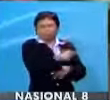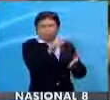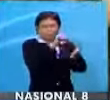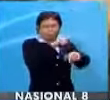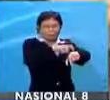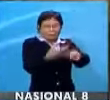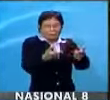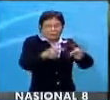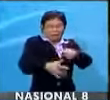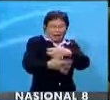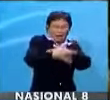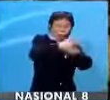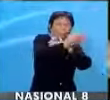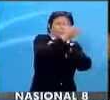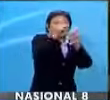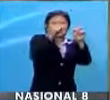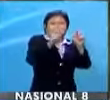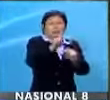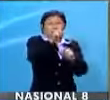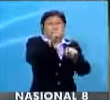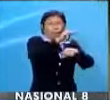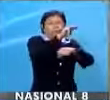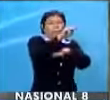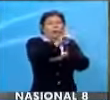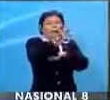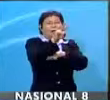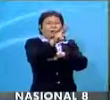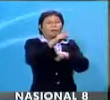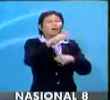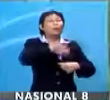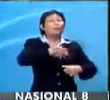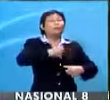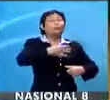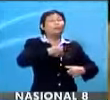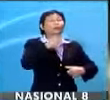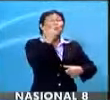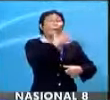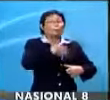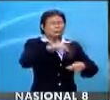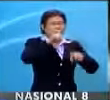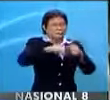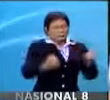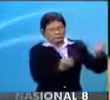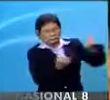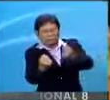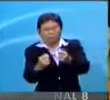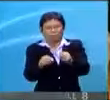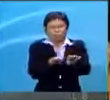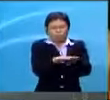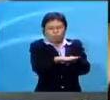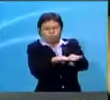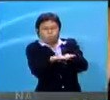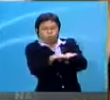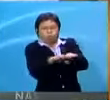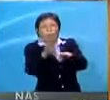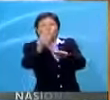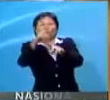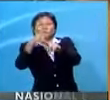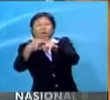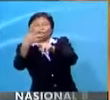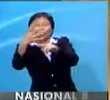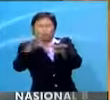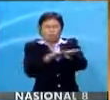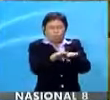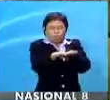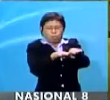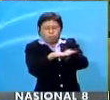kejadian awal pagi Sabtu lalu sebuah myvi berwarna putih di laluan paling kanan hilang kawalan lalu bergeser dengan kenderaan pacan empat roda